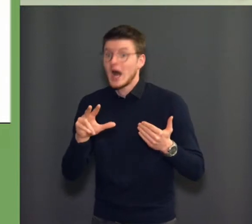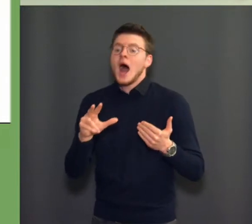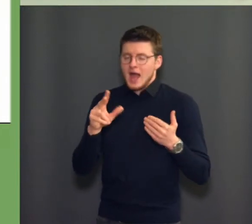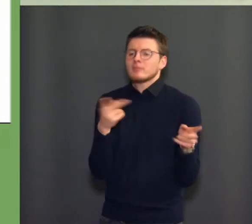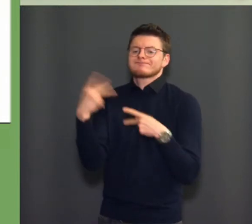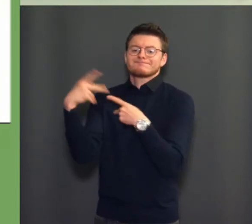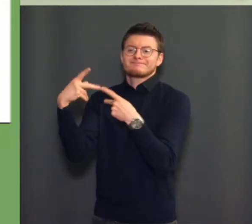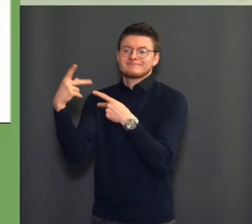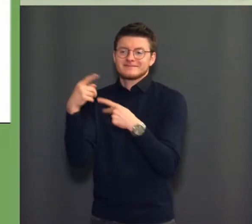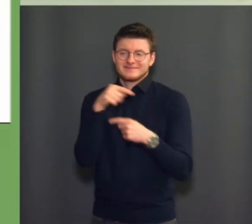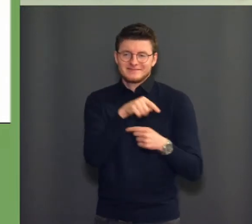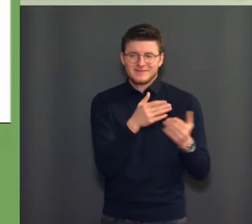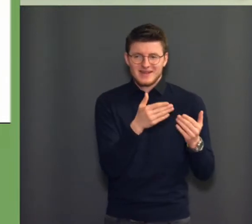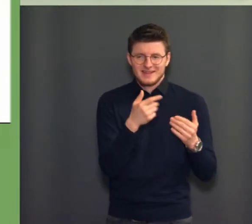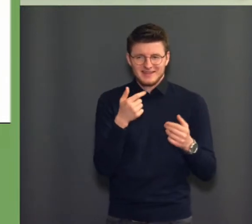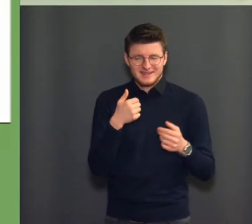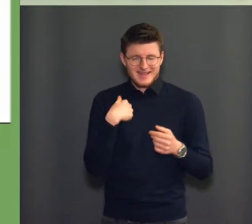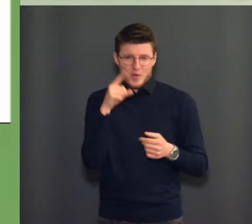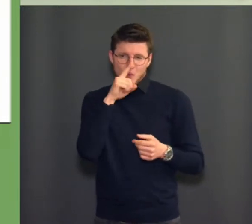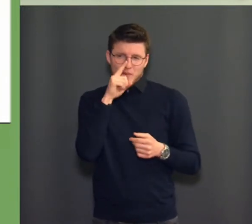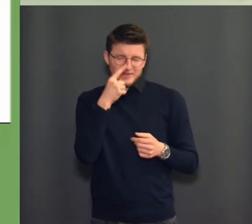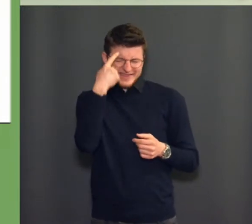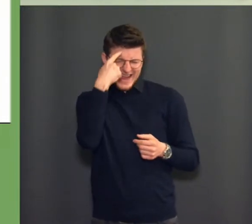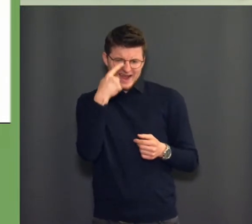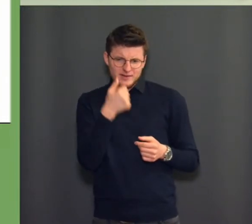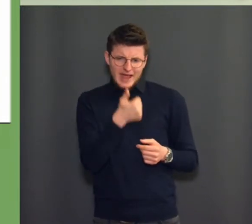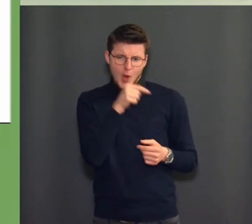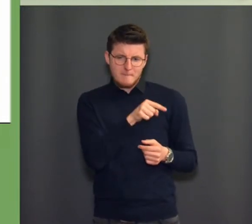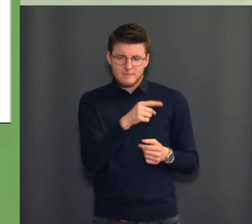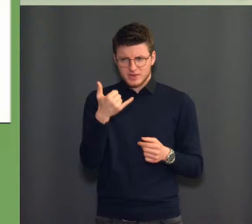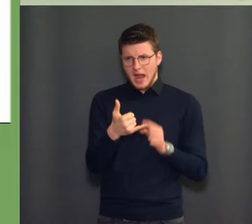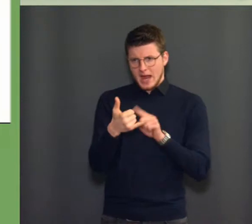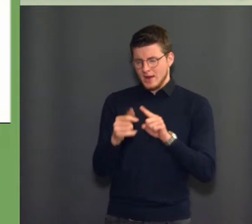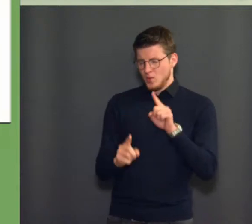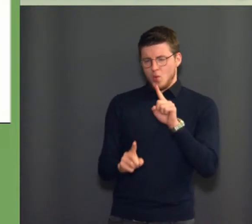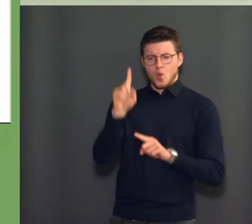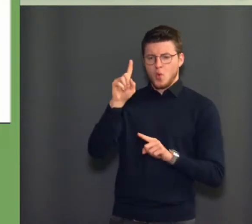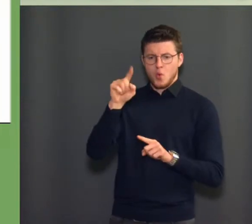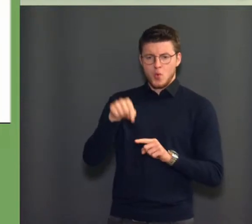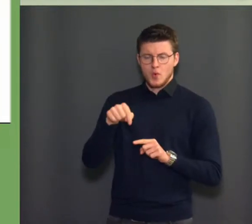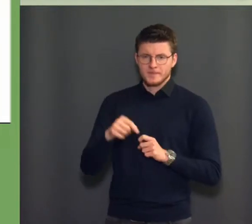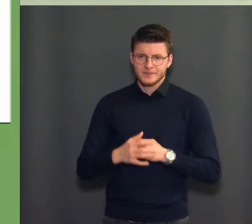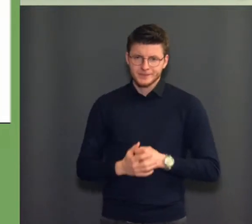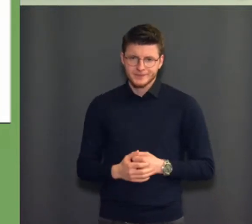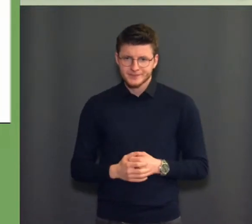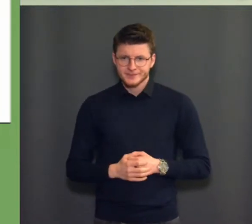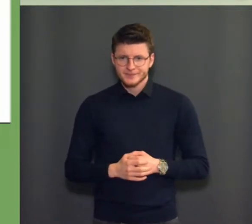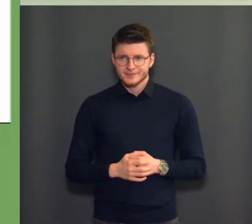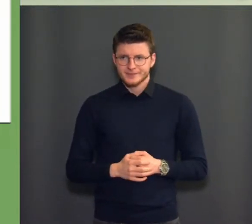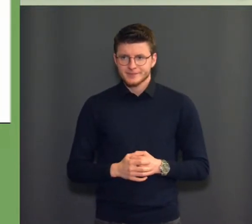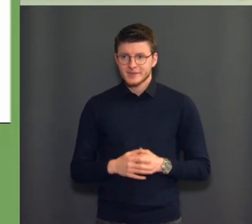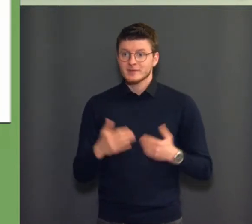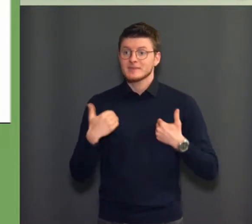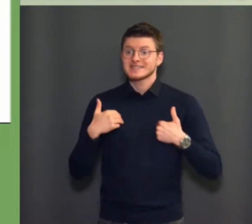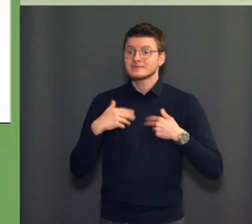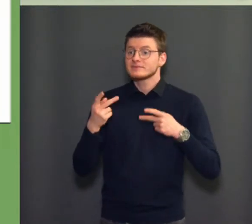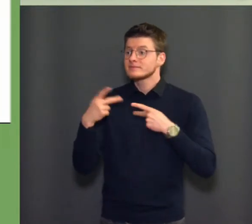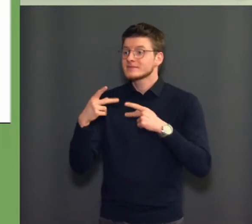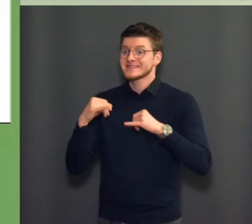We zien de ziekenhuisopnames vooral dalen in Vlaanderen en Brussel met min 10% en min